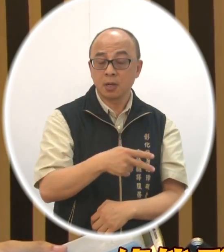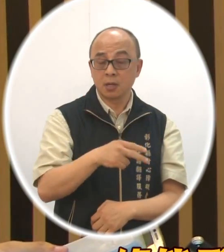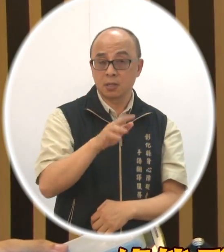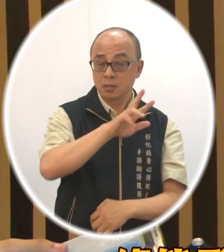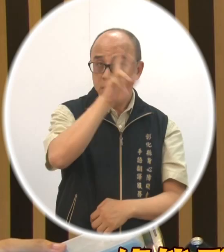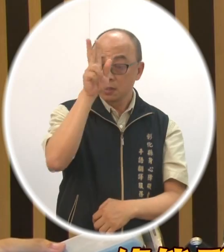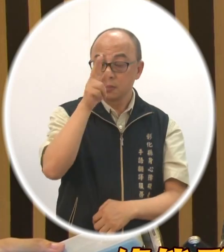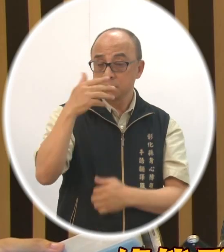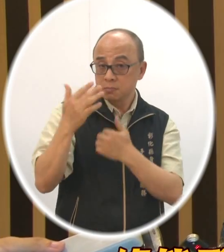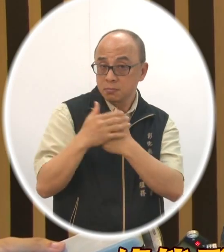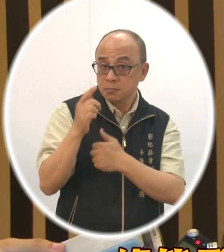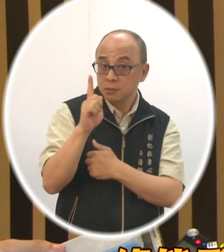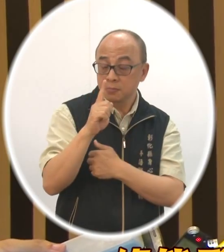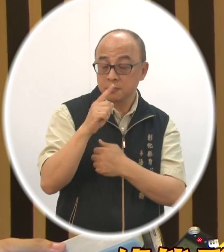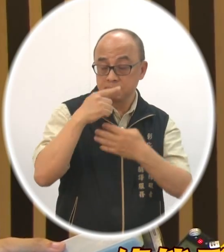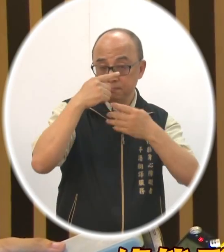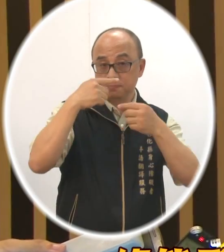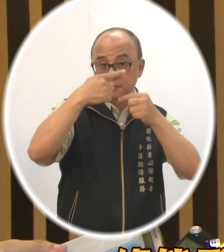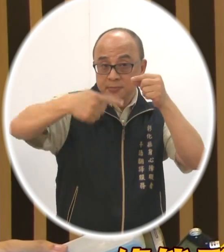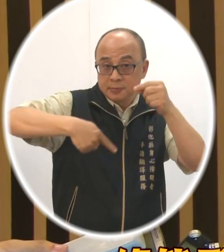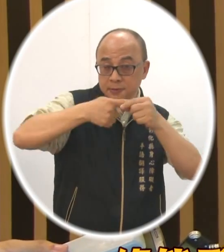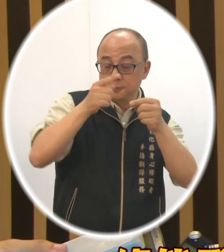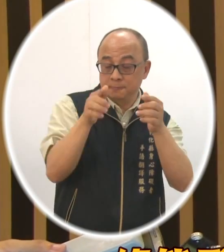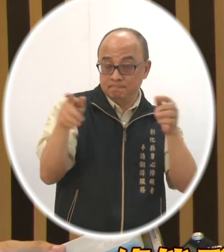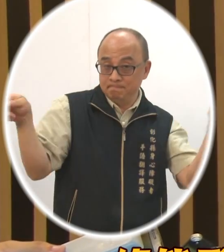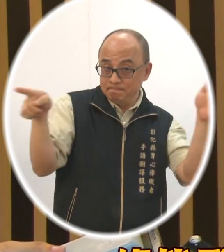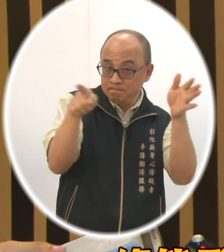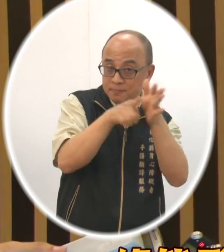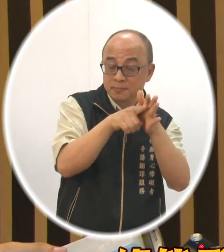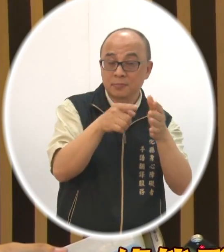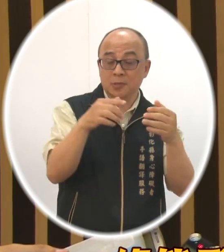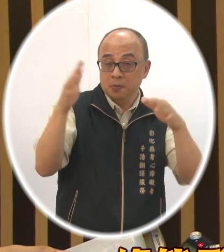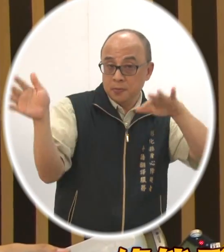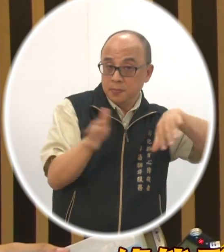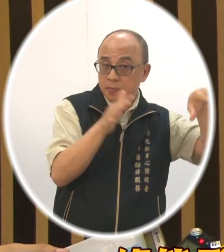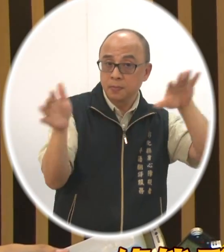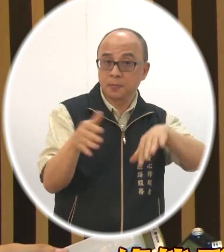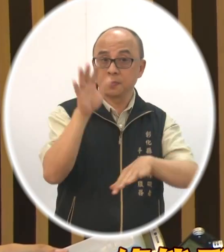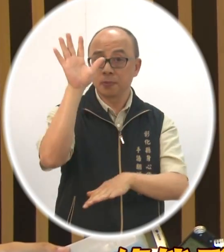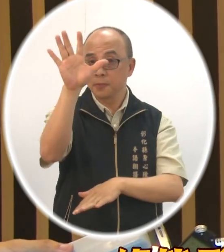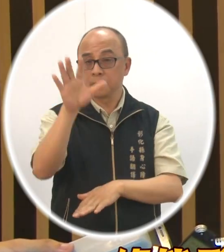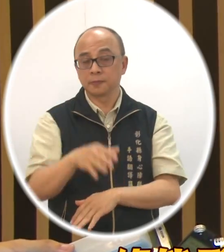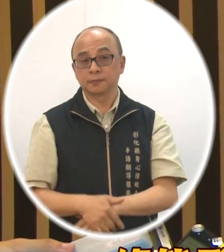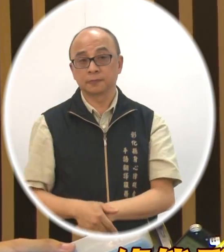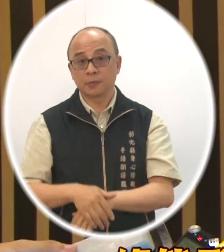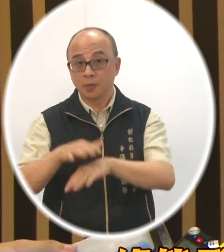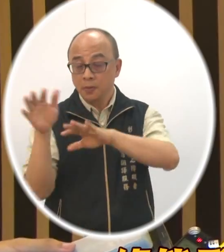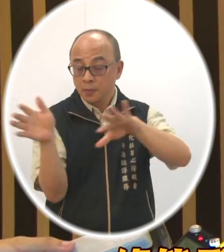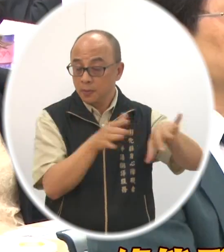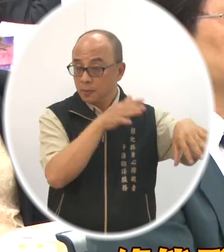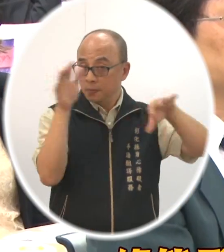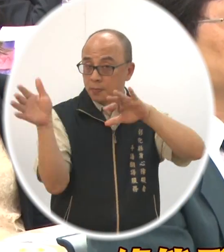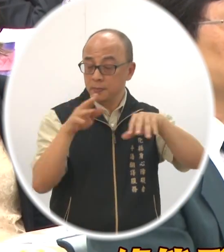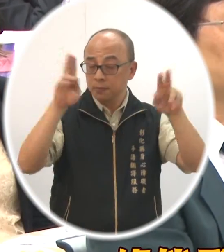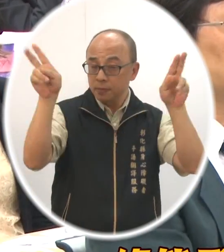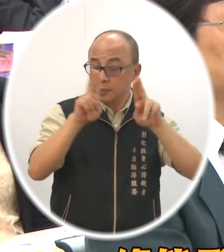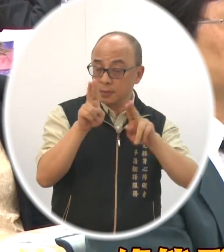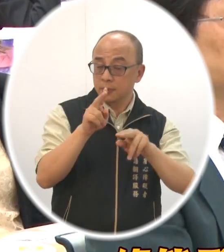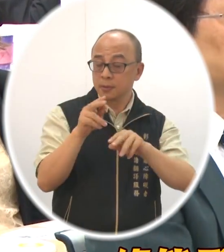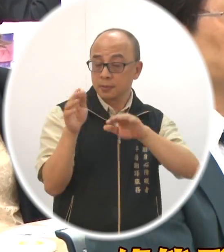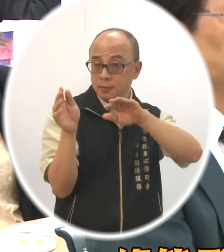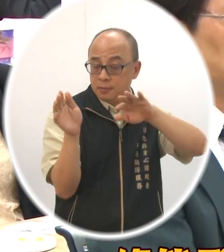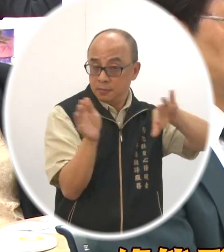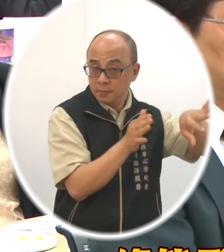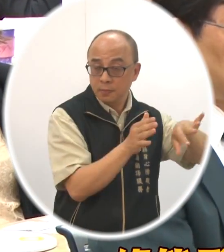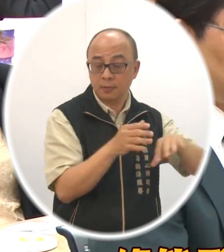候的优势是我们彰化县一年四季都有风，所以除了这个风力发电以外我们彰化